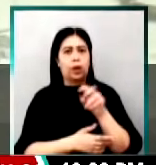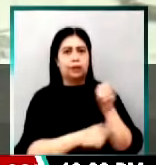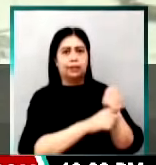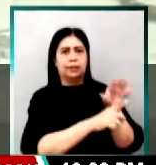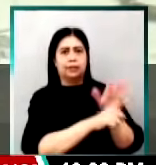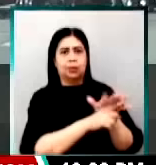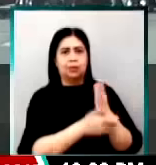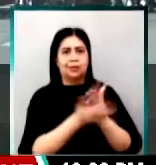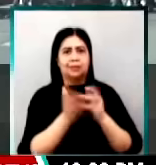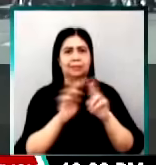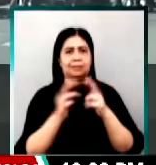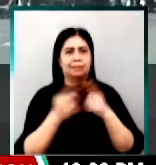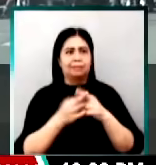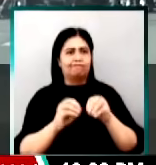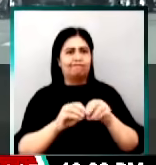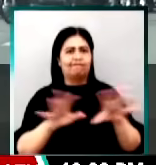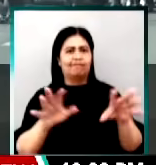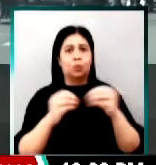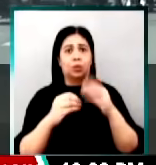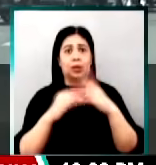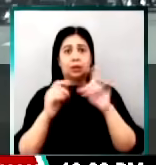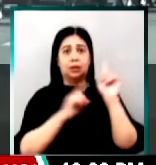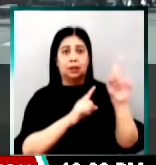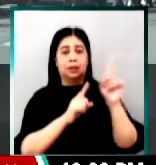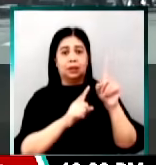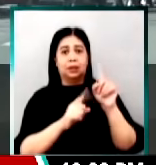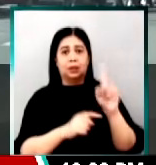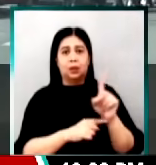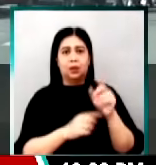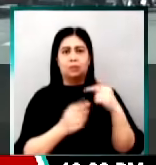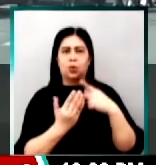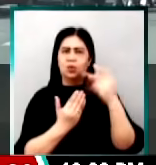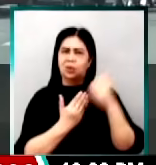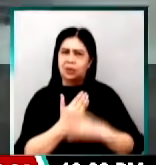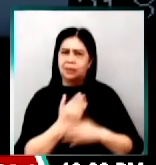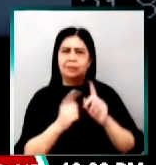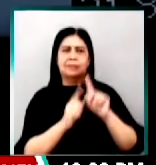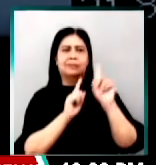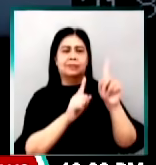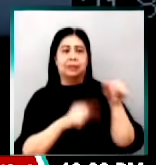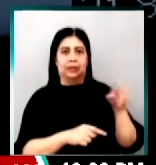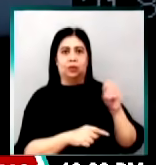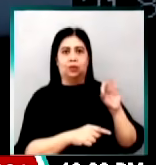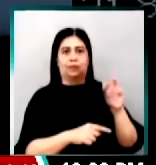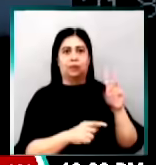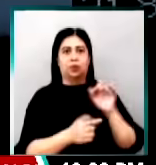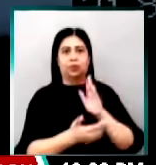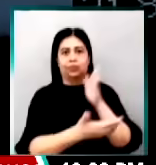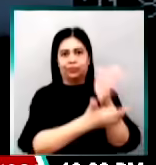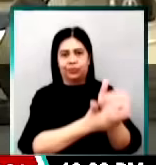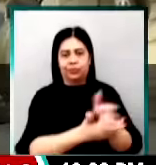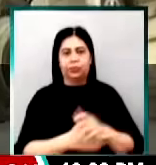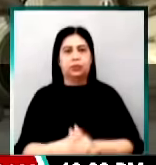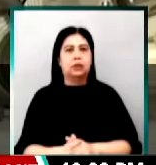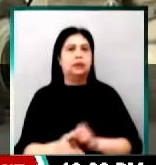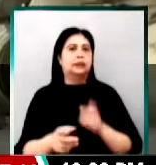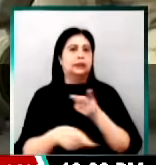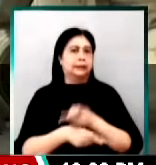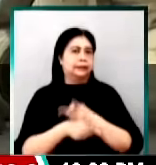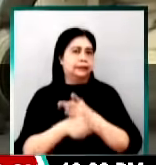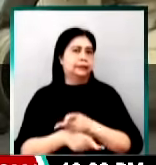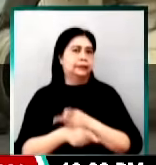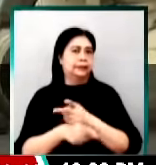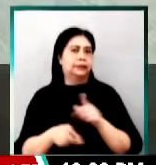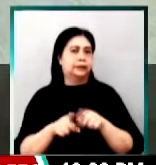at mahigit 100 attendees ng isang programa na dinaluhan ng OFW. Maigting ding binabantayan ang mga pantalan